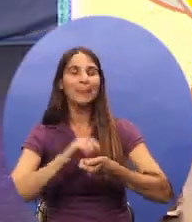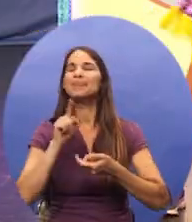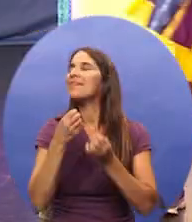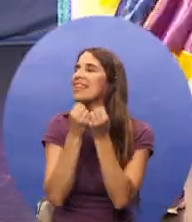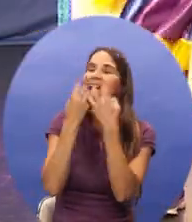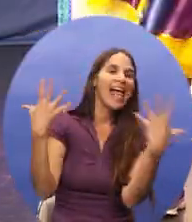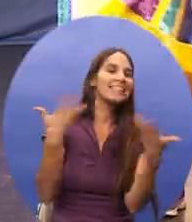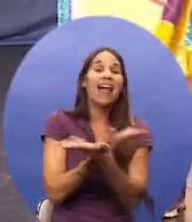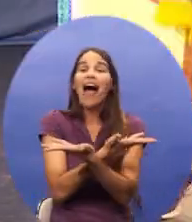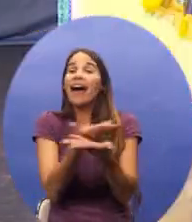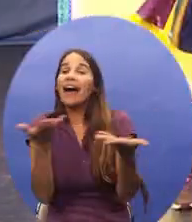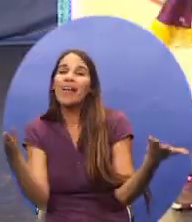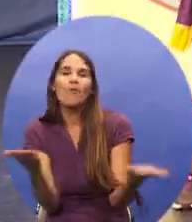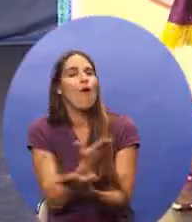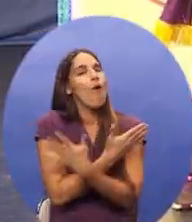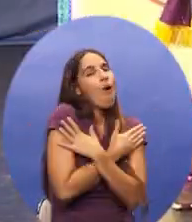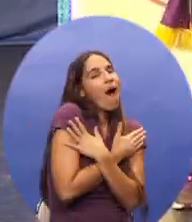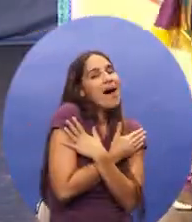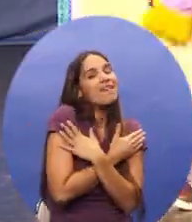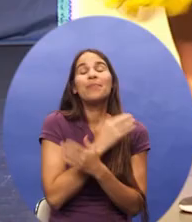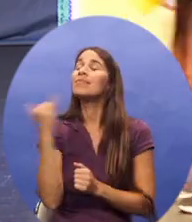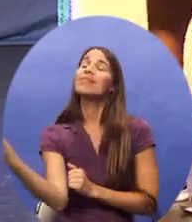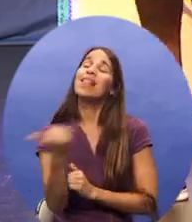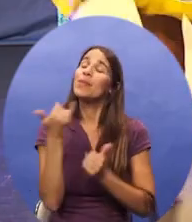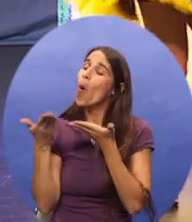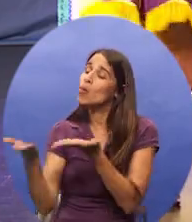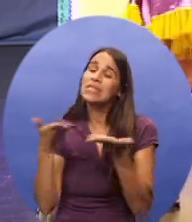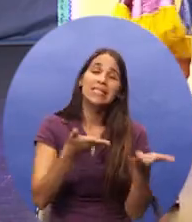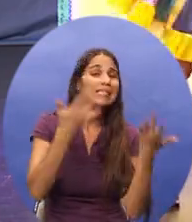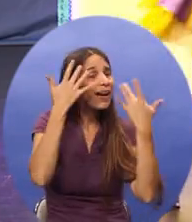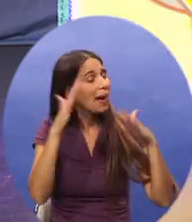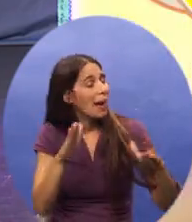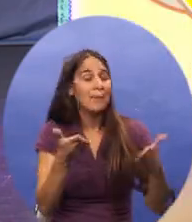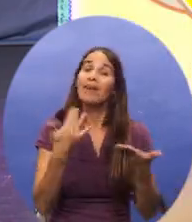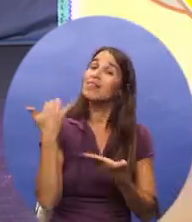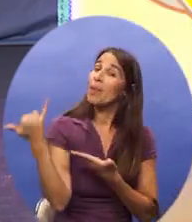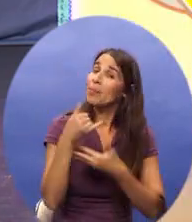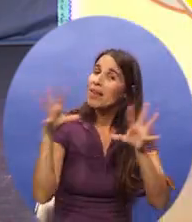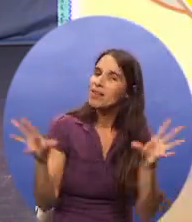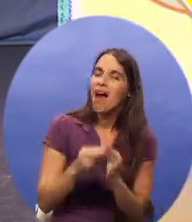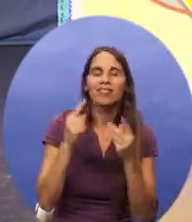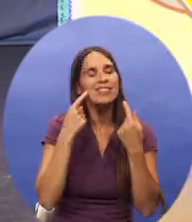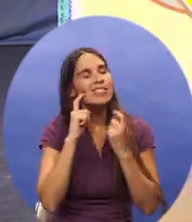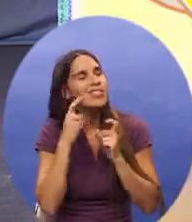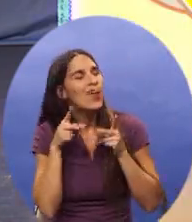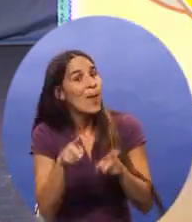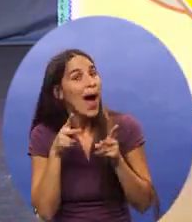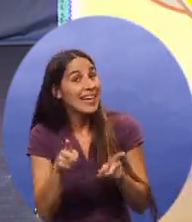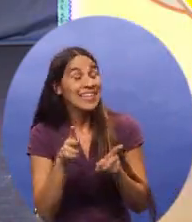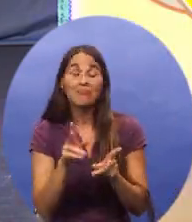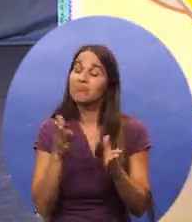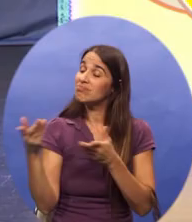חברים נהדרים אוהבים תמיד עוזרים תמיד ביחד